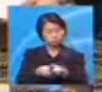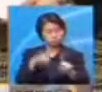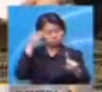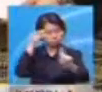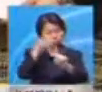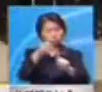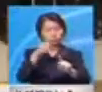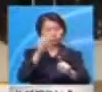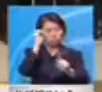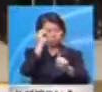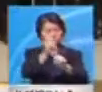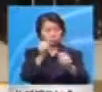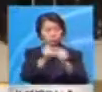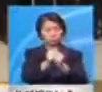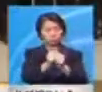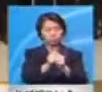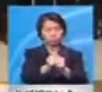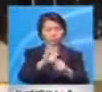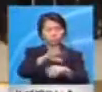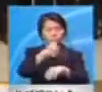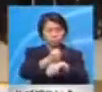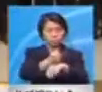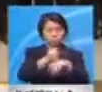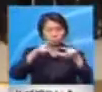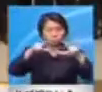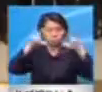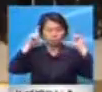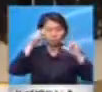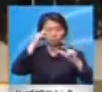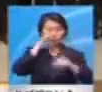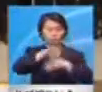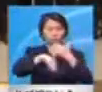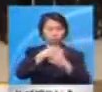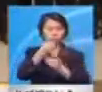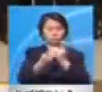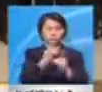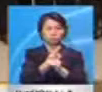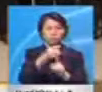penubuhannya demi penyatuan dan memartabatkan Melayu seluruh